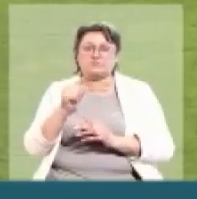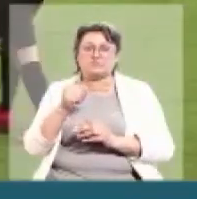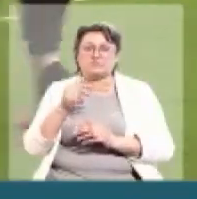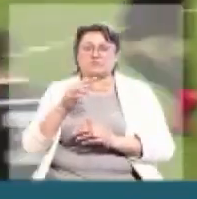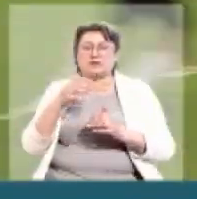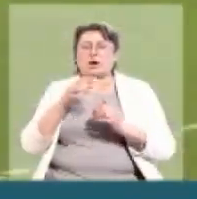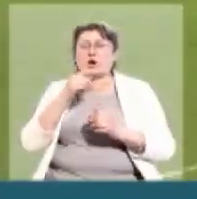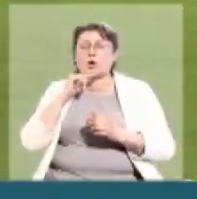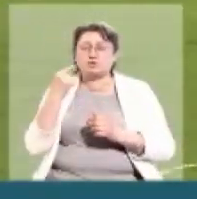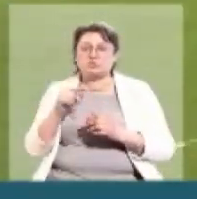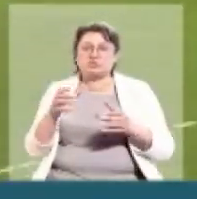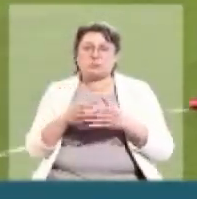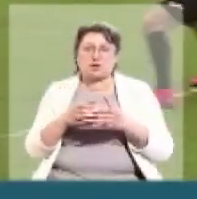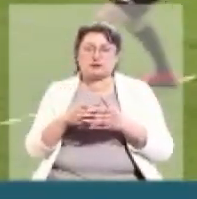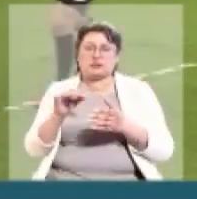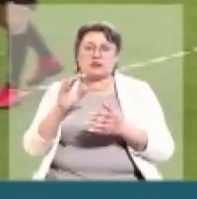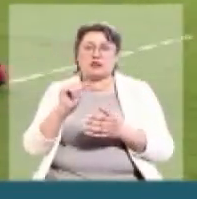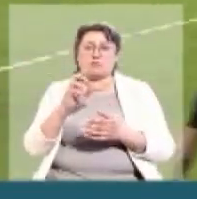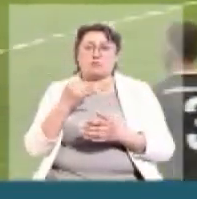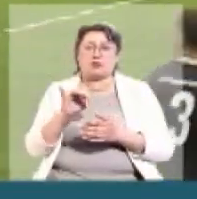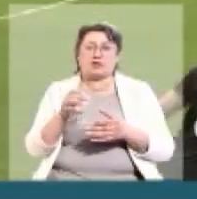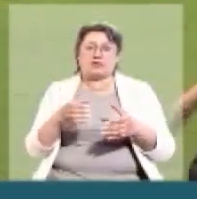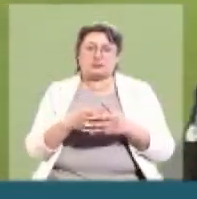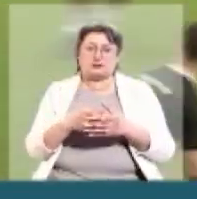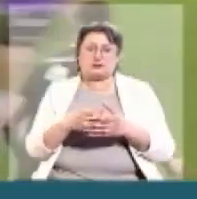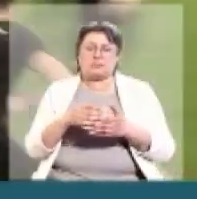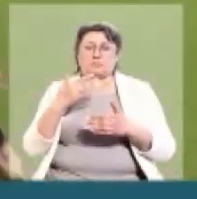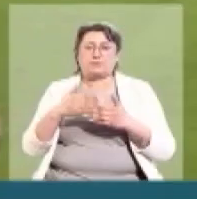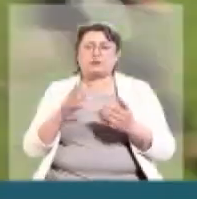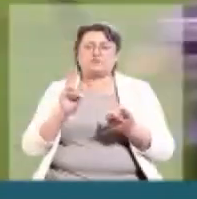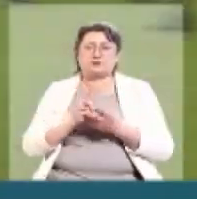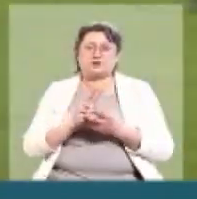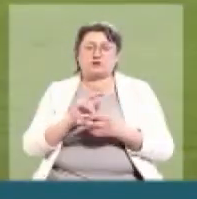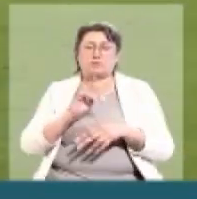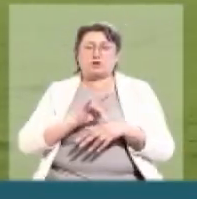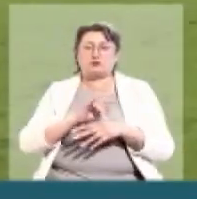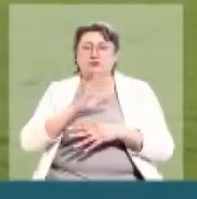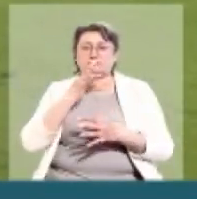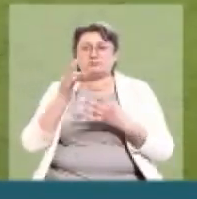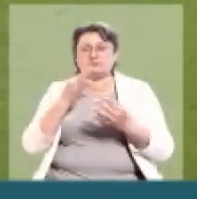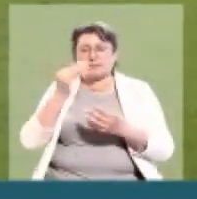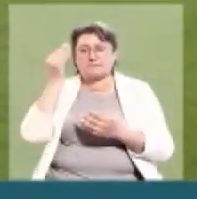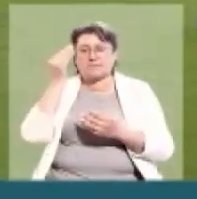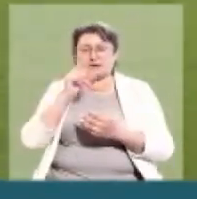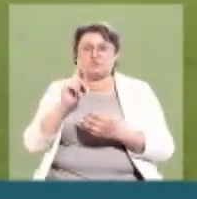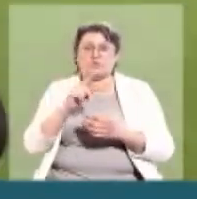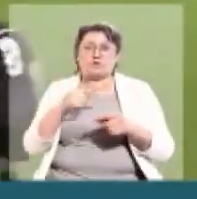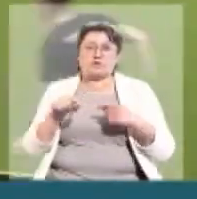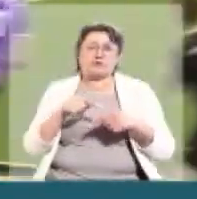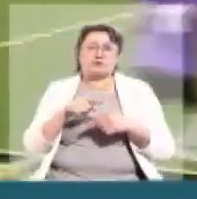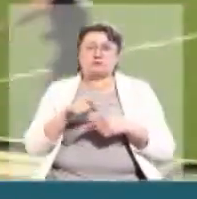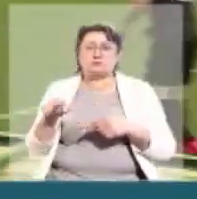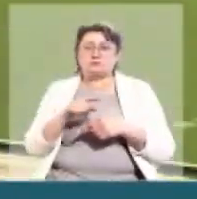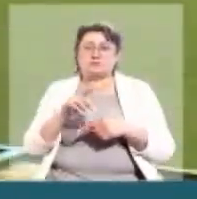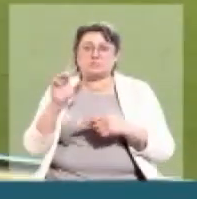Абай облысының БГП командалары арасында қола жүлдеге тартыстан басталды. Кездесу алдында жанкүйерлер БГП командасының футболшылары